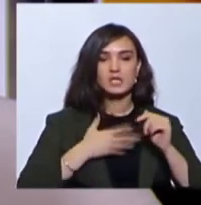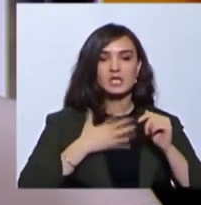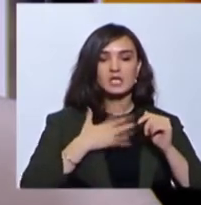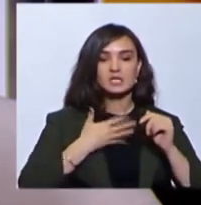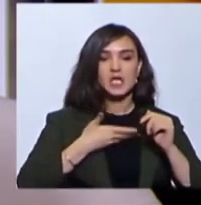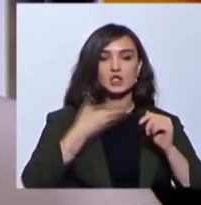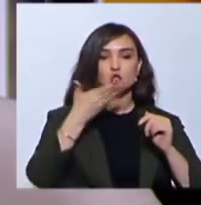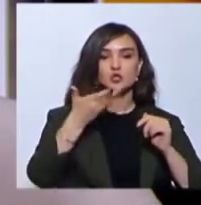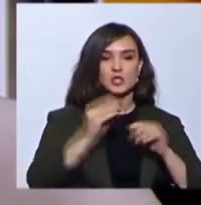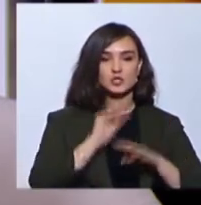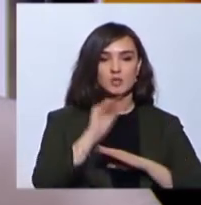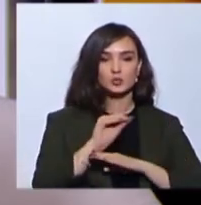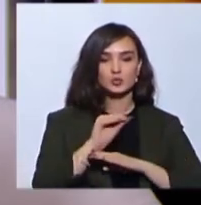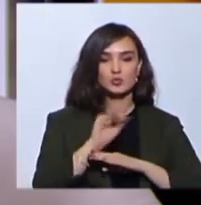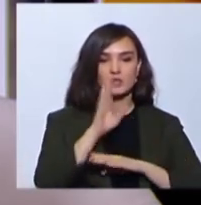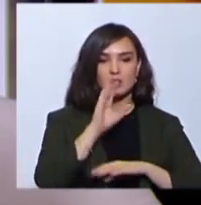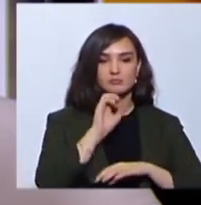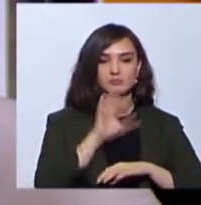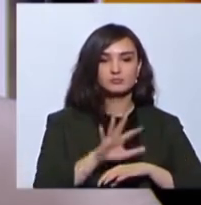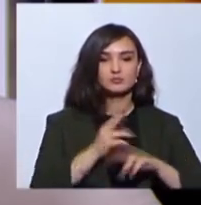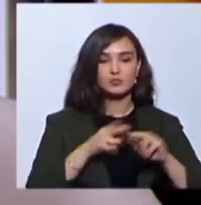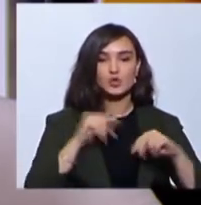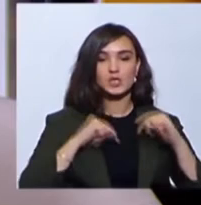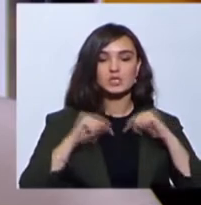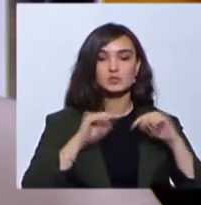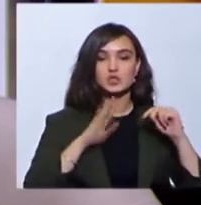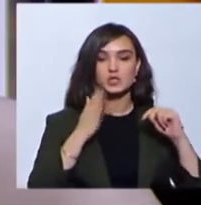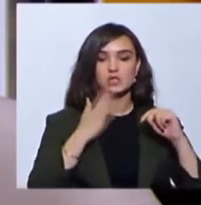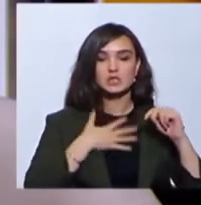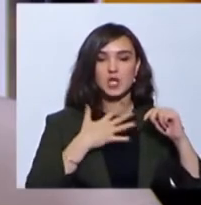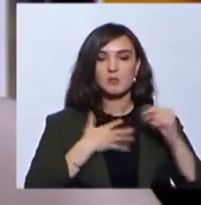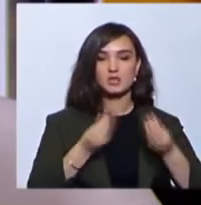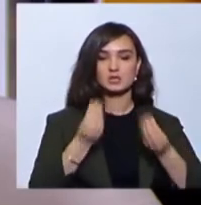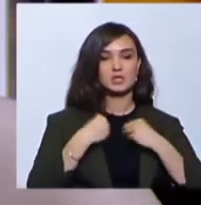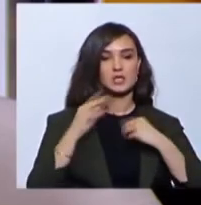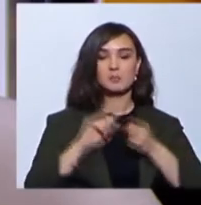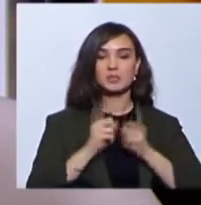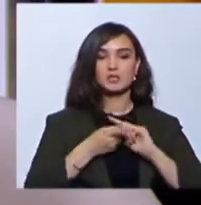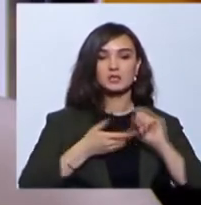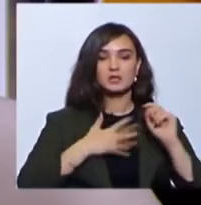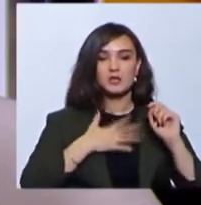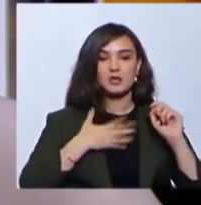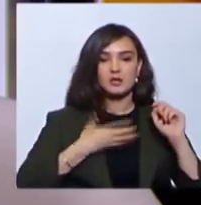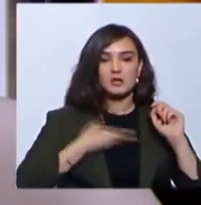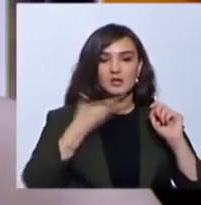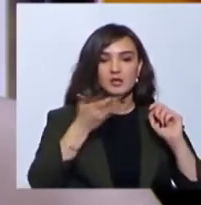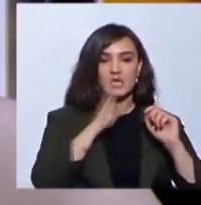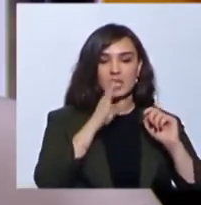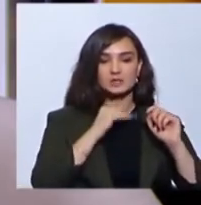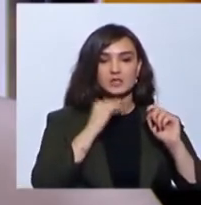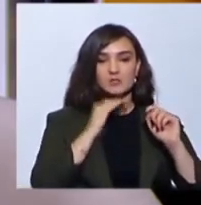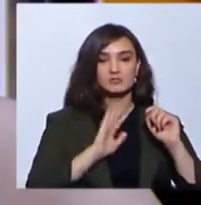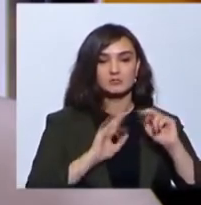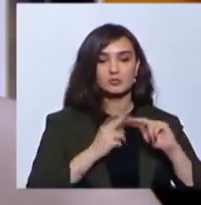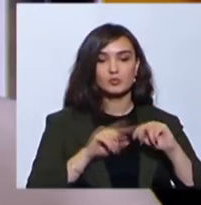ნახშირორჟანგის დონე მატულობს, ანუ ორგანიზმს საკმარისი ჟანგბადი არ მიეწოდება და ნახშირორჟანგი საკმარისი რაოდენობით ვერ გამოყოფს.